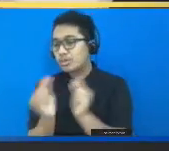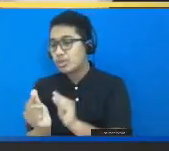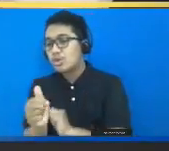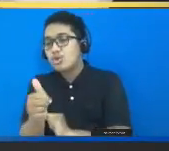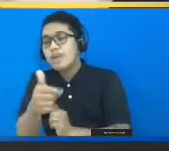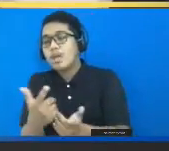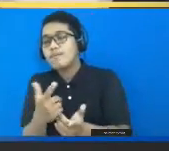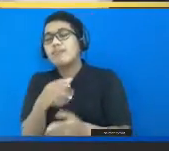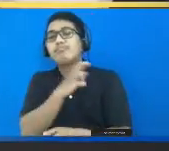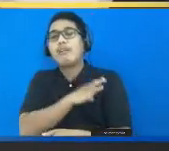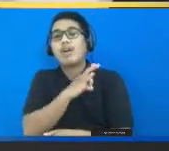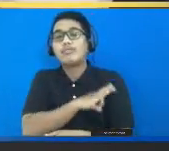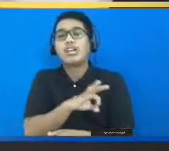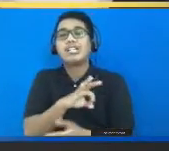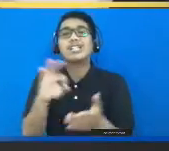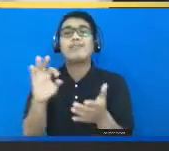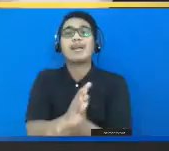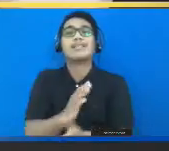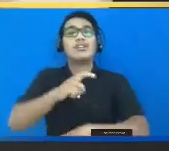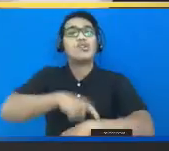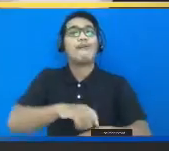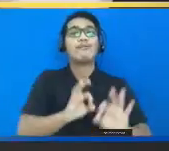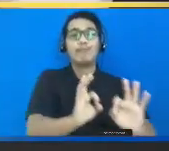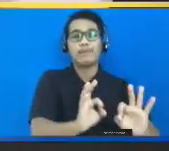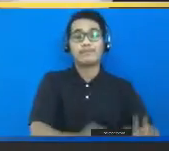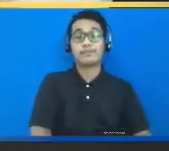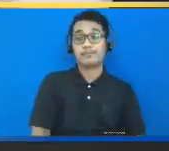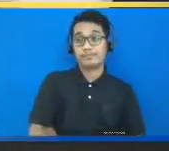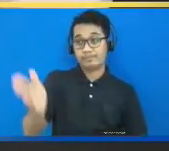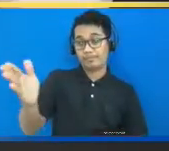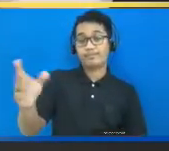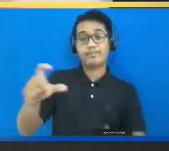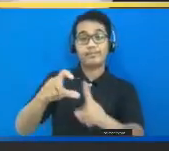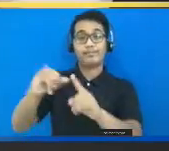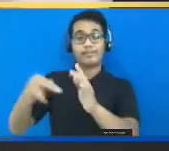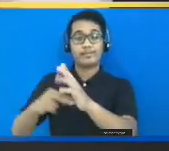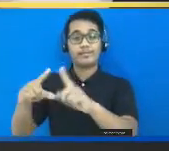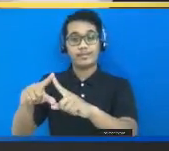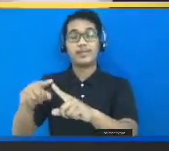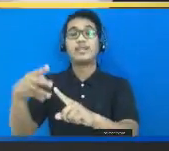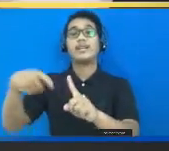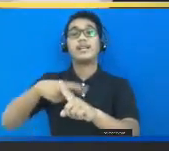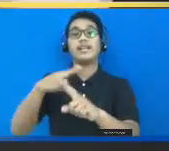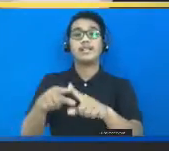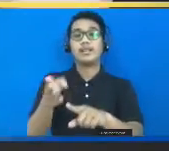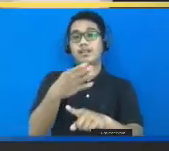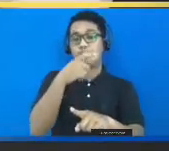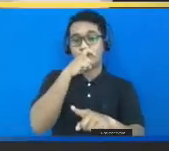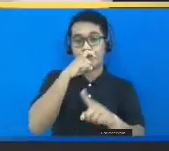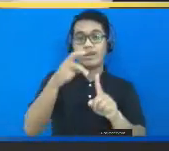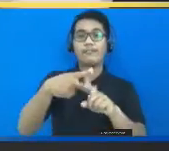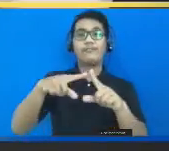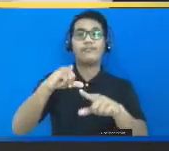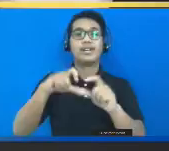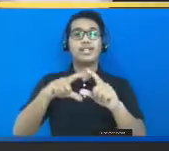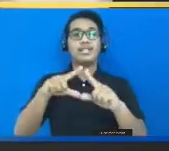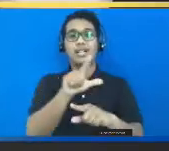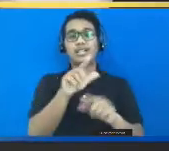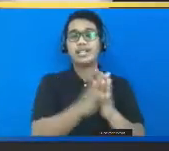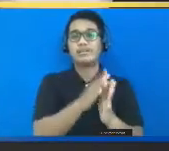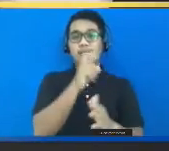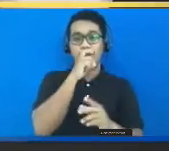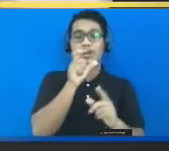opportunity dan juga momentum salah kedina dulu kemudian ke Eka Faisal dan Pak Dede terakhir Pak ubaidi